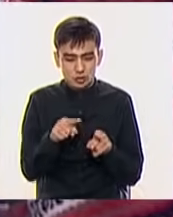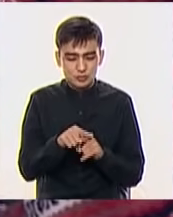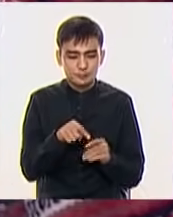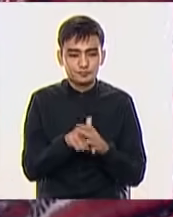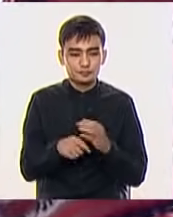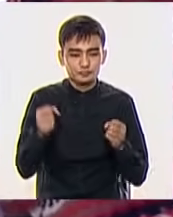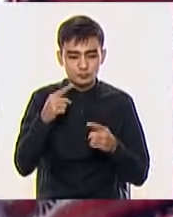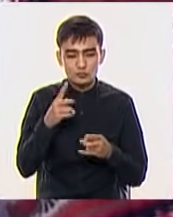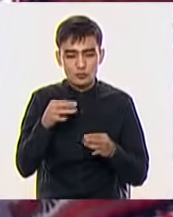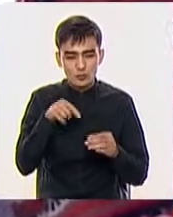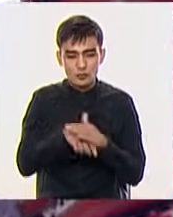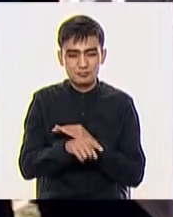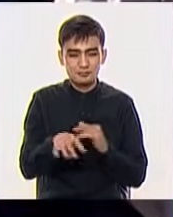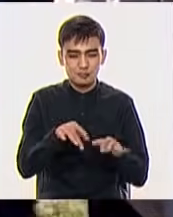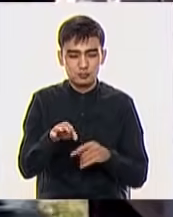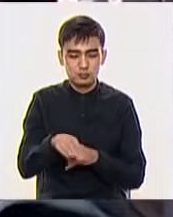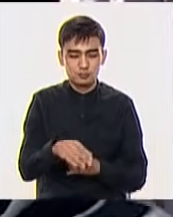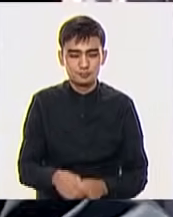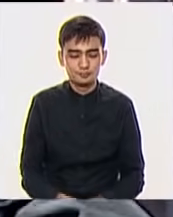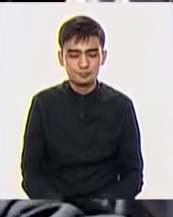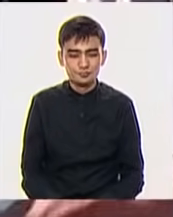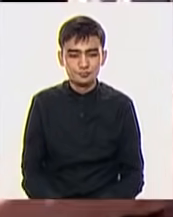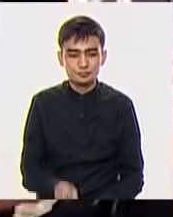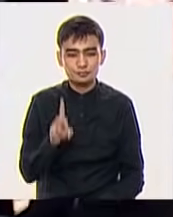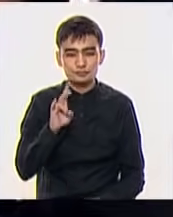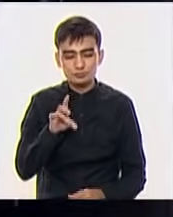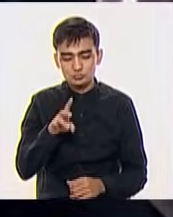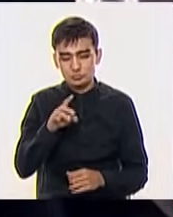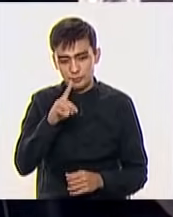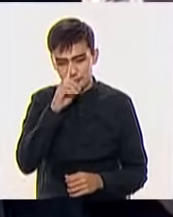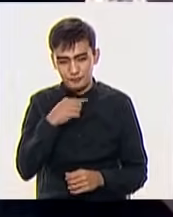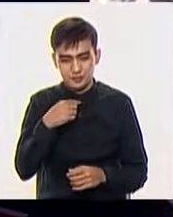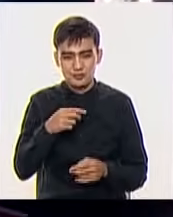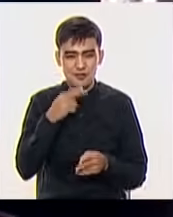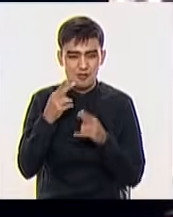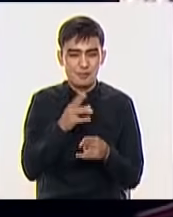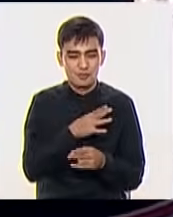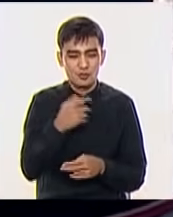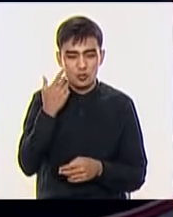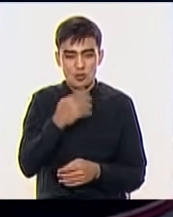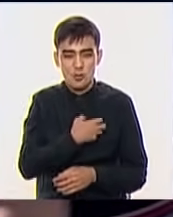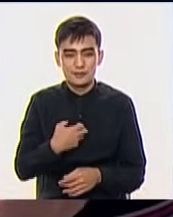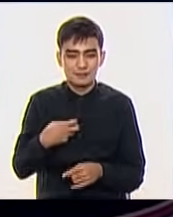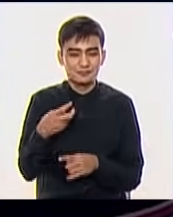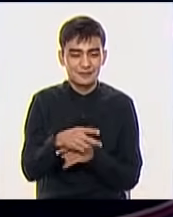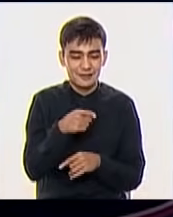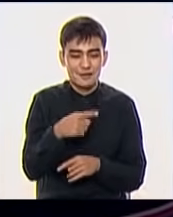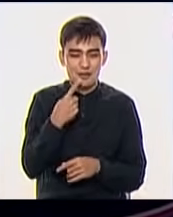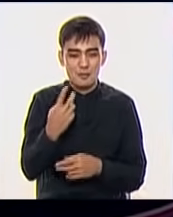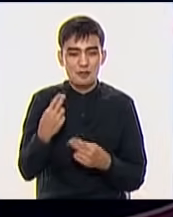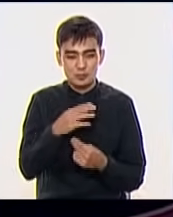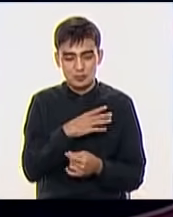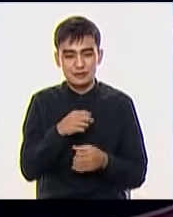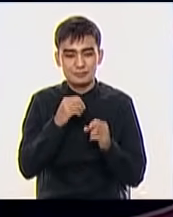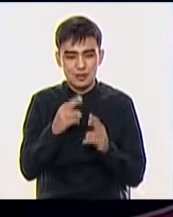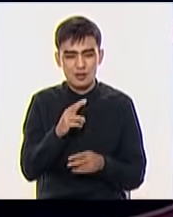но видимых результатов нет. В ноябре прошлого года мы подняли шум, тогда к нам приехала комиссия. В тот момент нам сказали